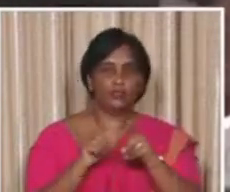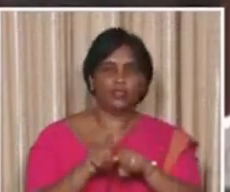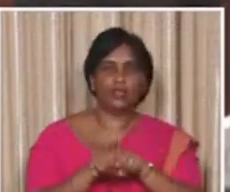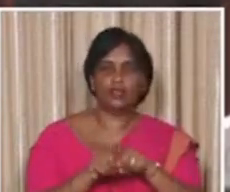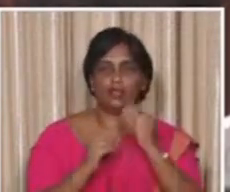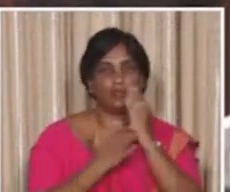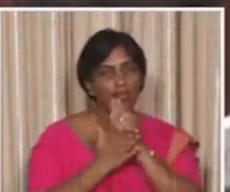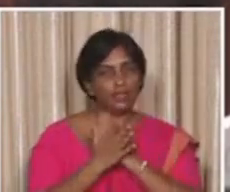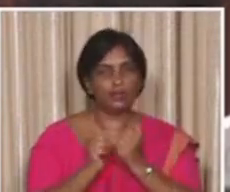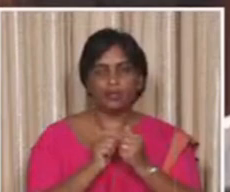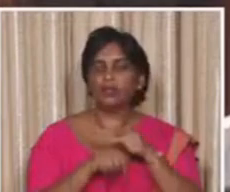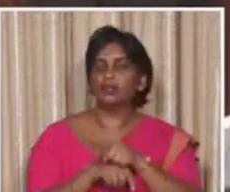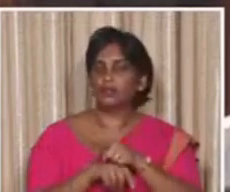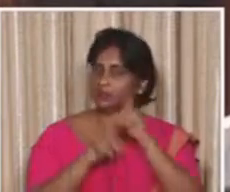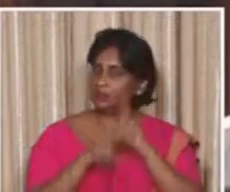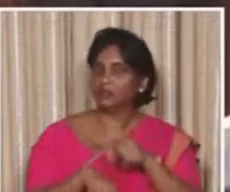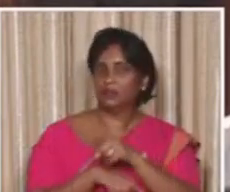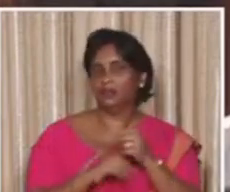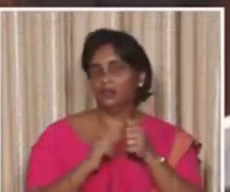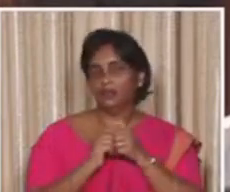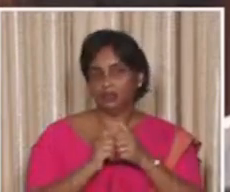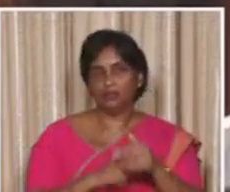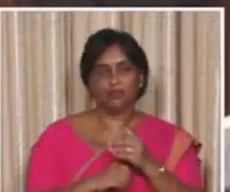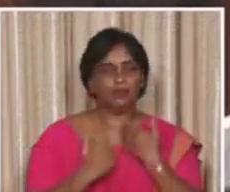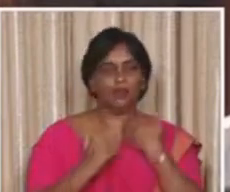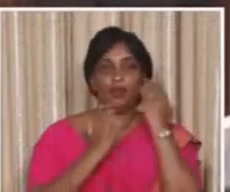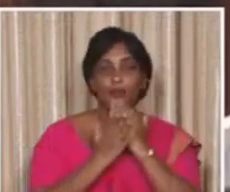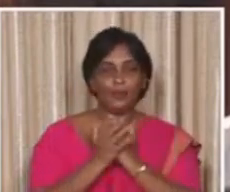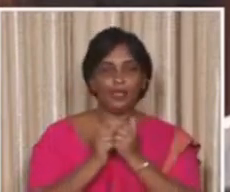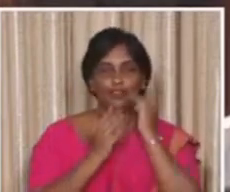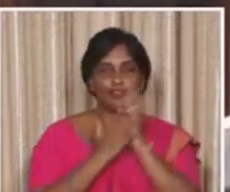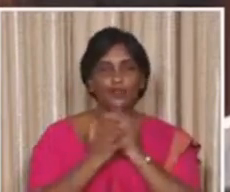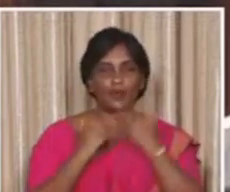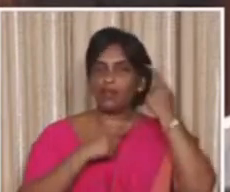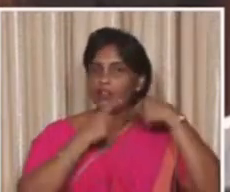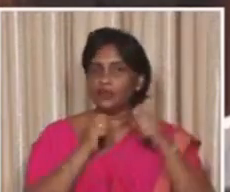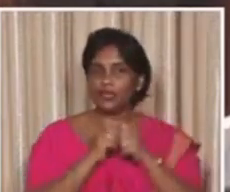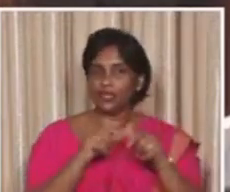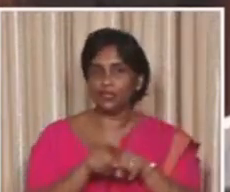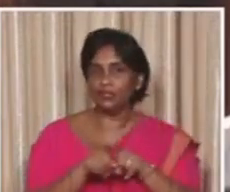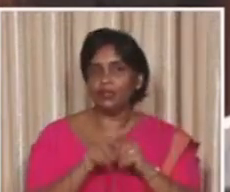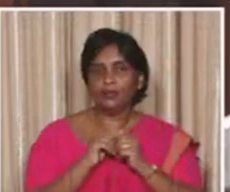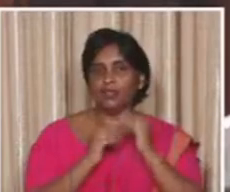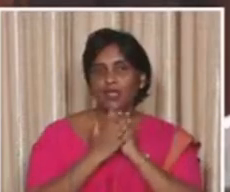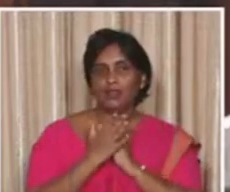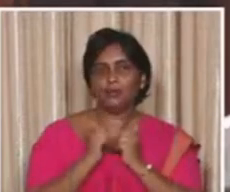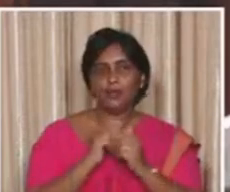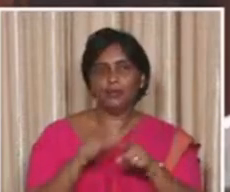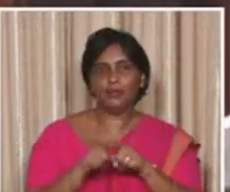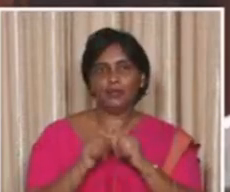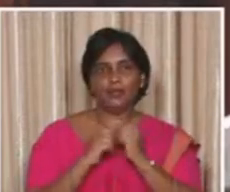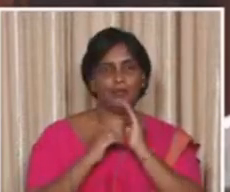இருக்கின்றார். இவ்வாறான ஒரு எங்களுடைய பொருளாதார ரீதியாக எங்களுடைய மக்களை கட்டியெழுப்பா விட்டாலும் எங்களுடைய மக்களை அச்சுறுத்தாமல்